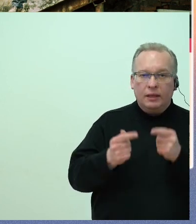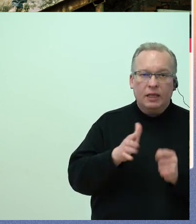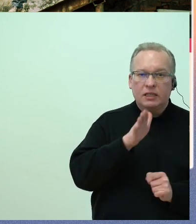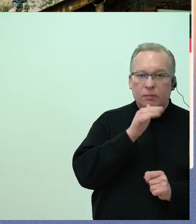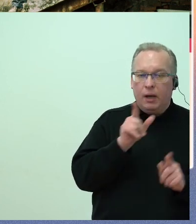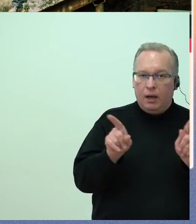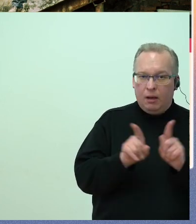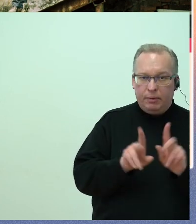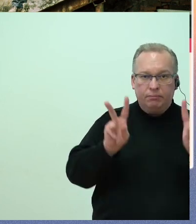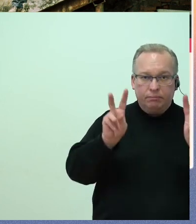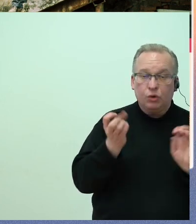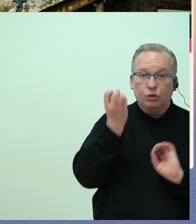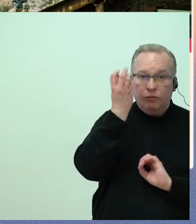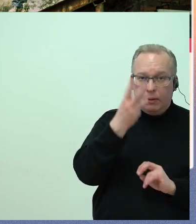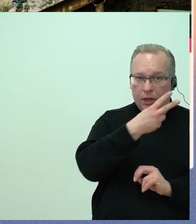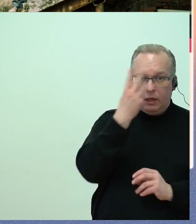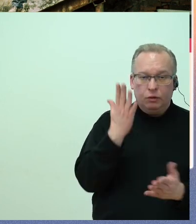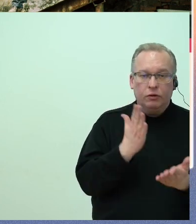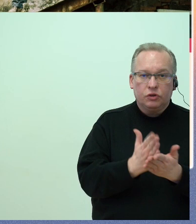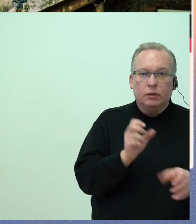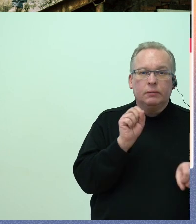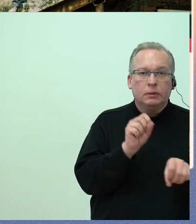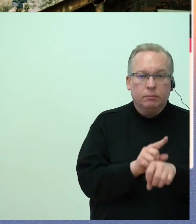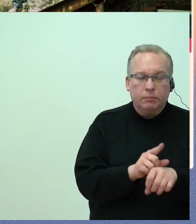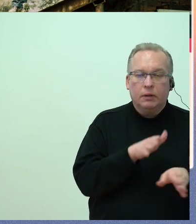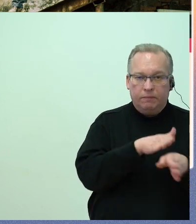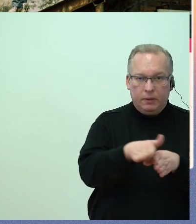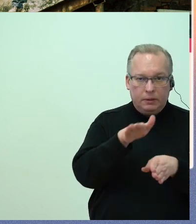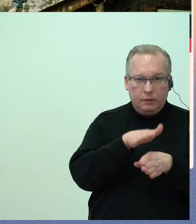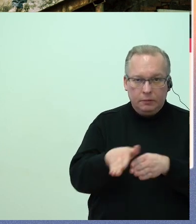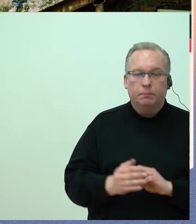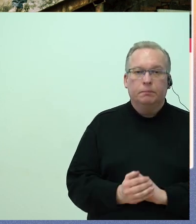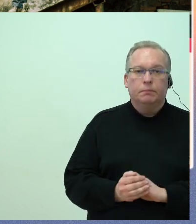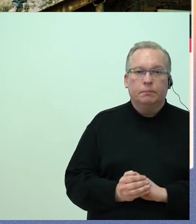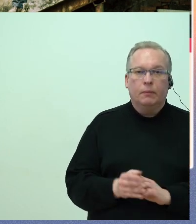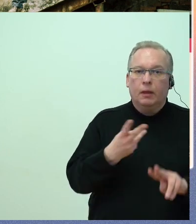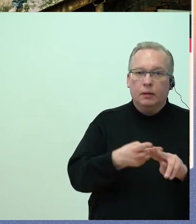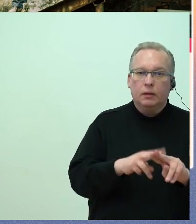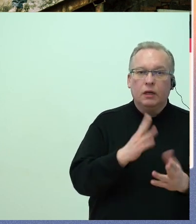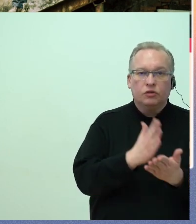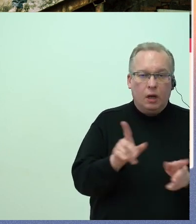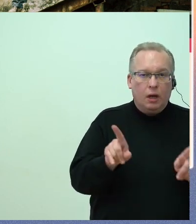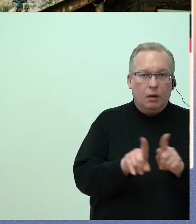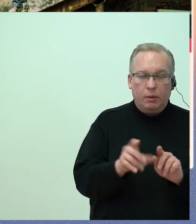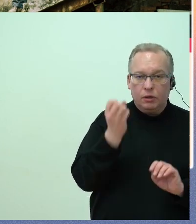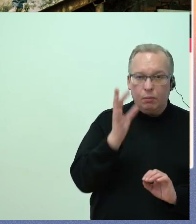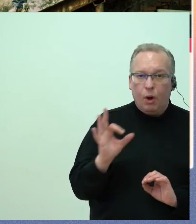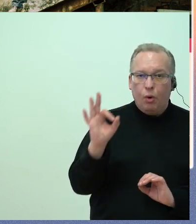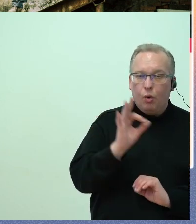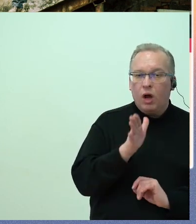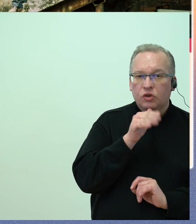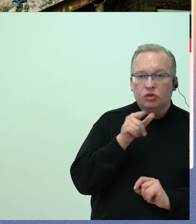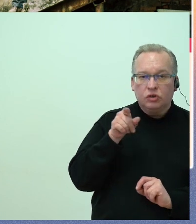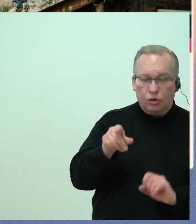antisemitizmo apibrėžtį, kurią Lietuva yra įsipareigojusi įgyvendinti. Ir tai yra tam tikra samprata apie žydus, kuri